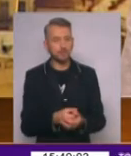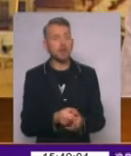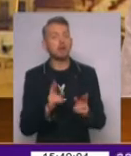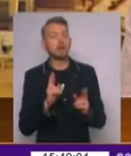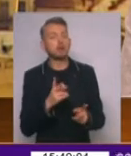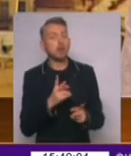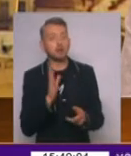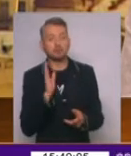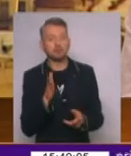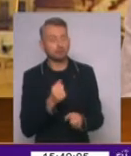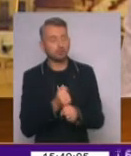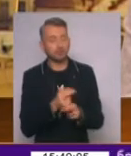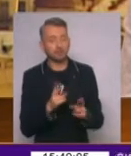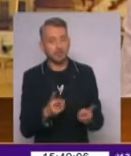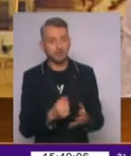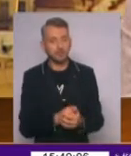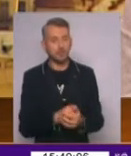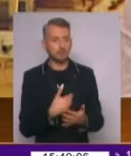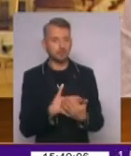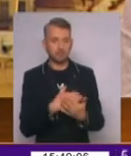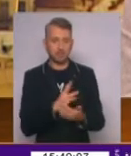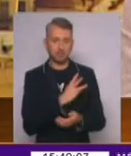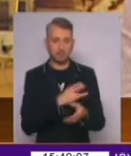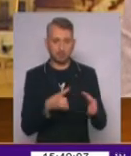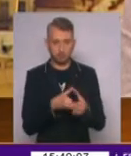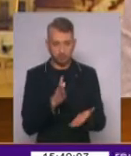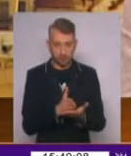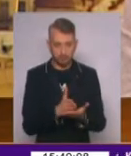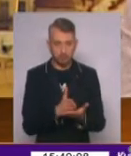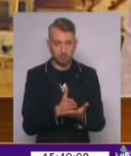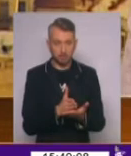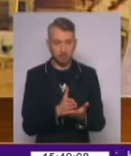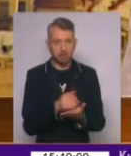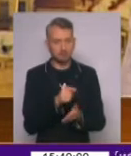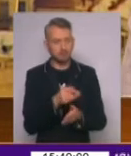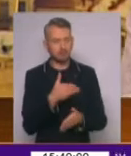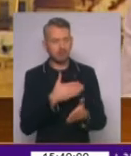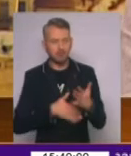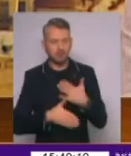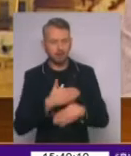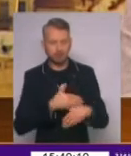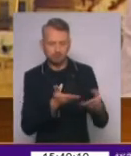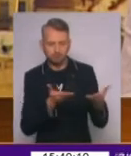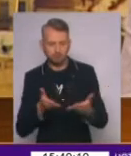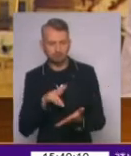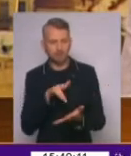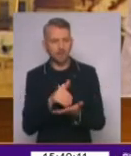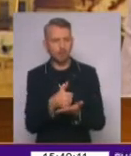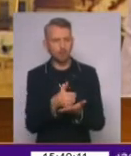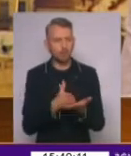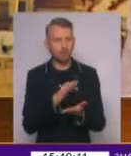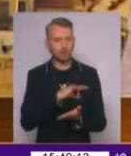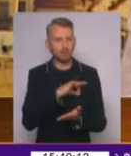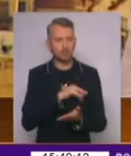це буде робитись? Створилась ініціативна група, її радісно приймають у центрі обслуговування споживачів